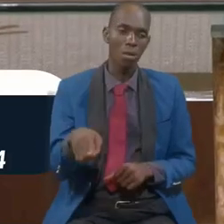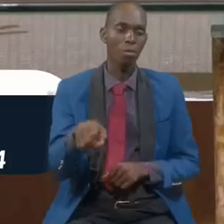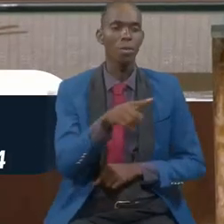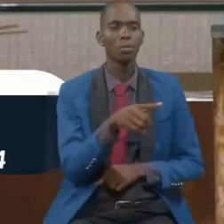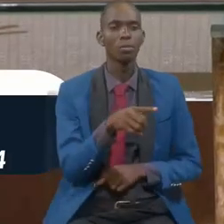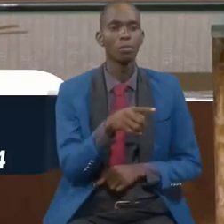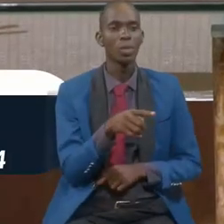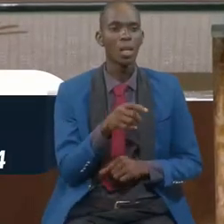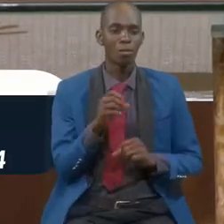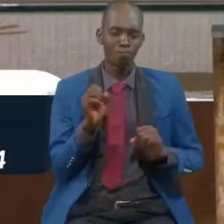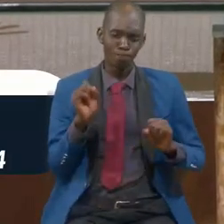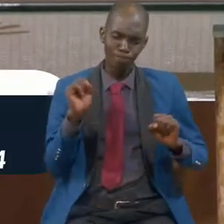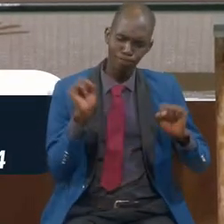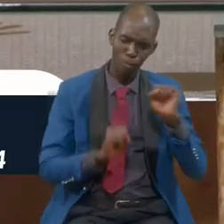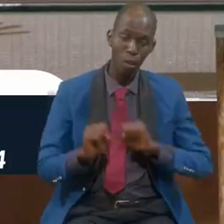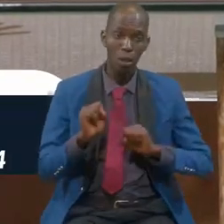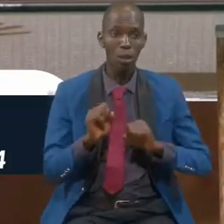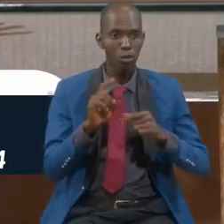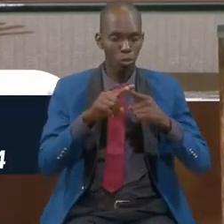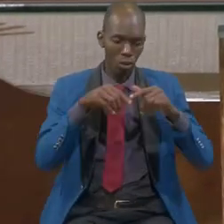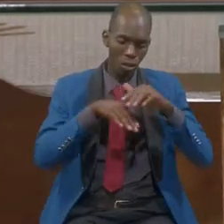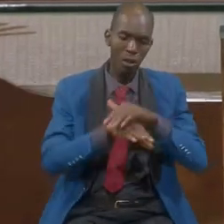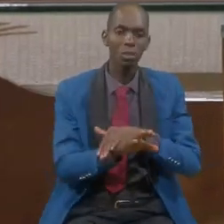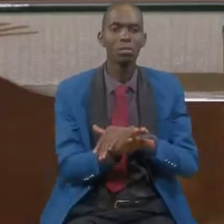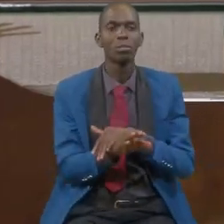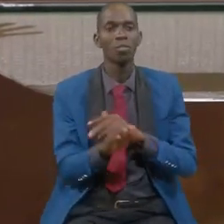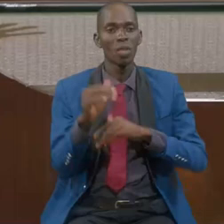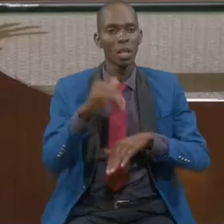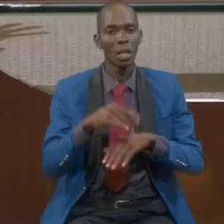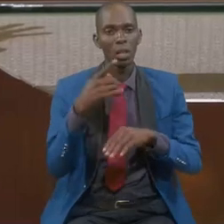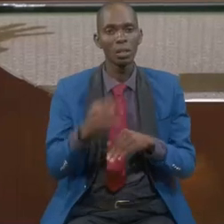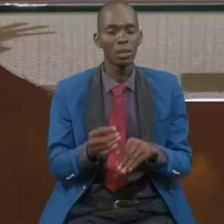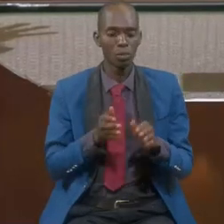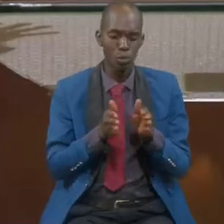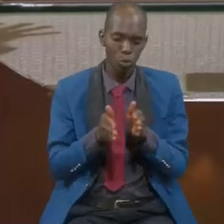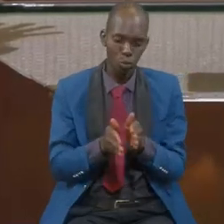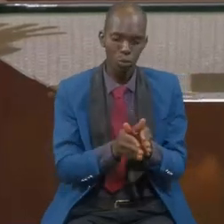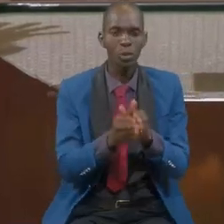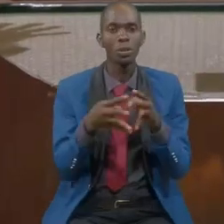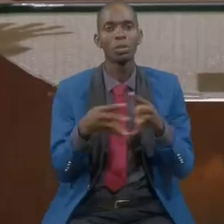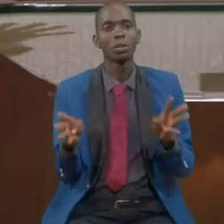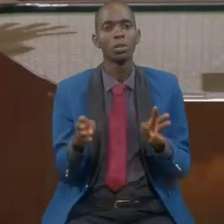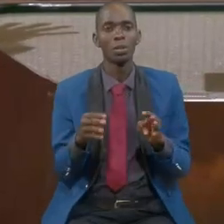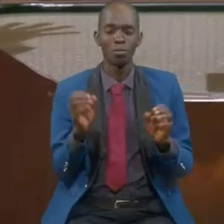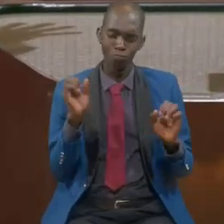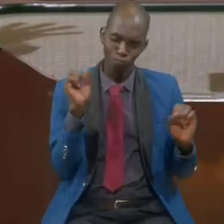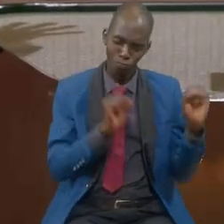répondit. Verset 24. Efforcez-vous d'entrer par la porte étroite.